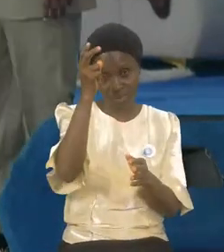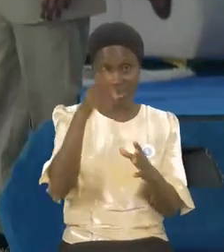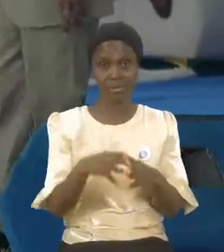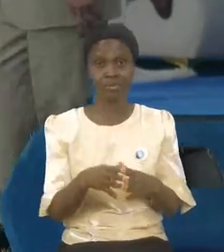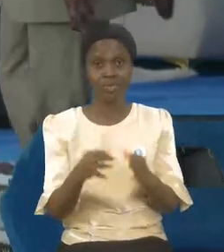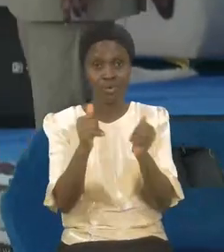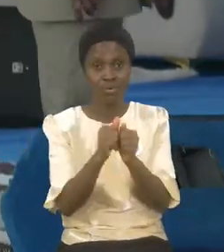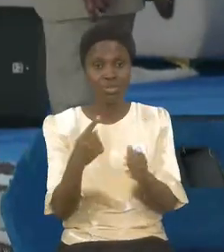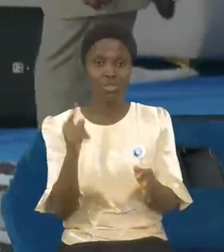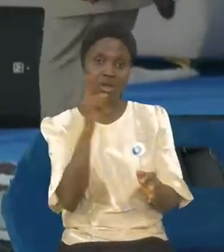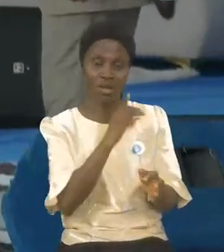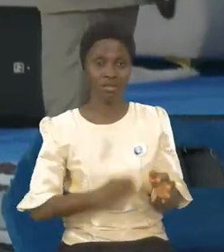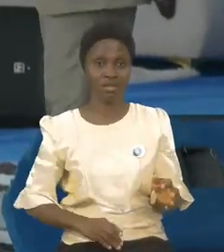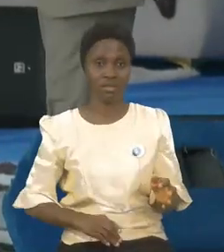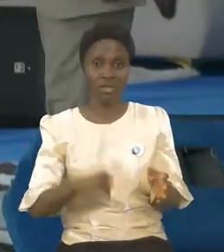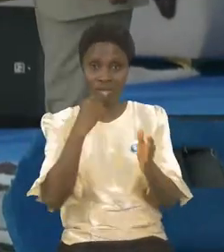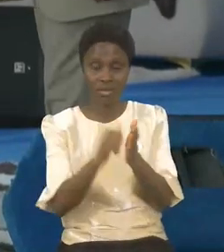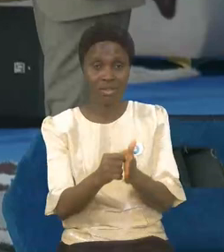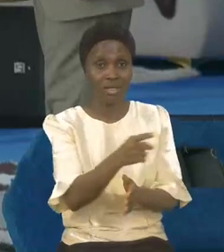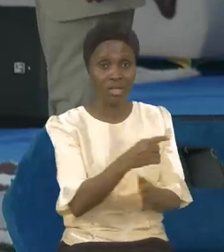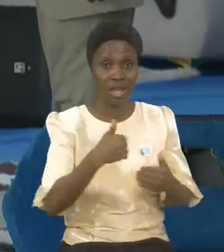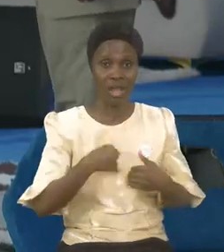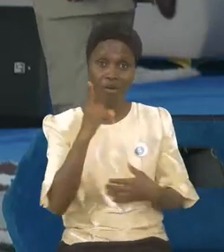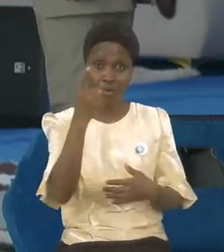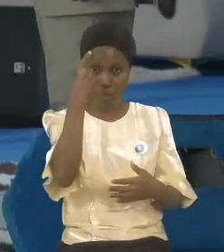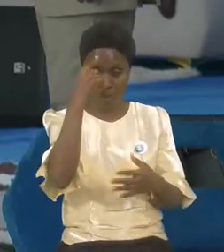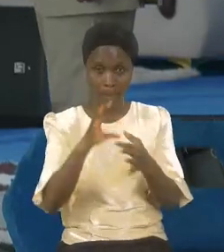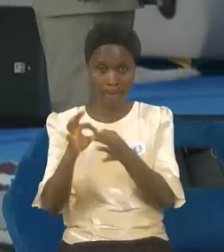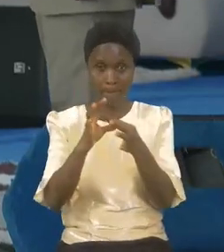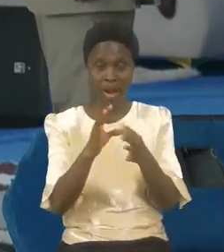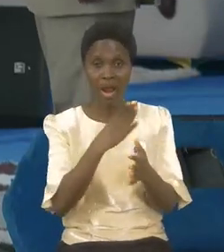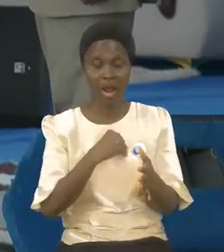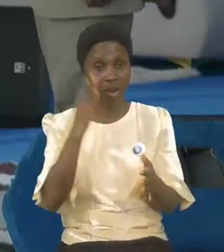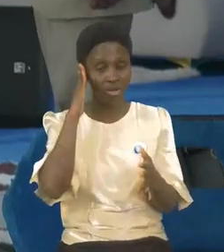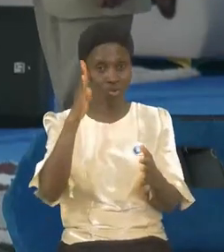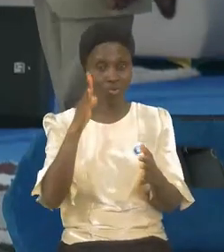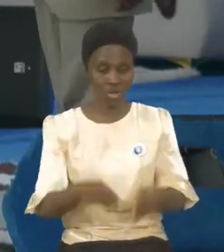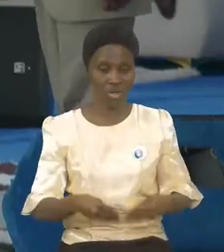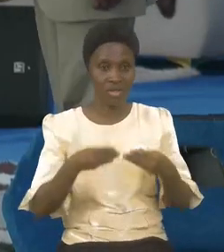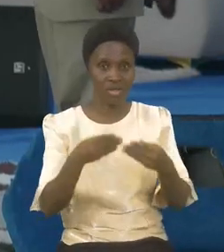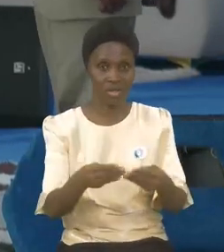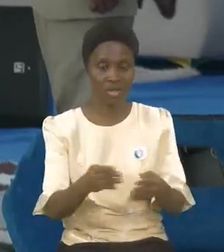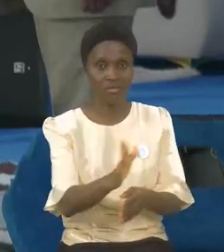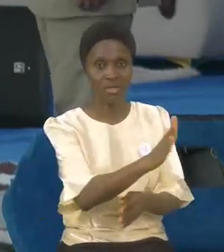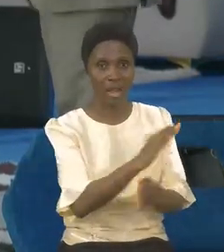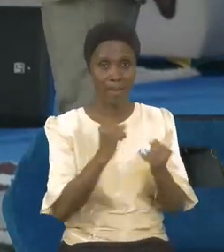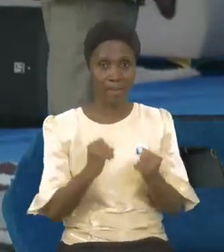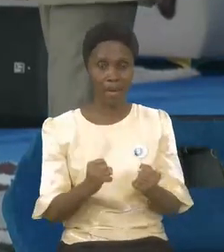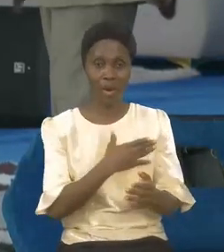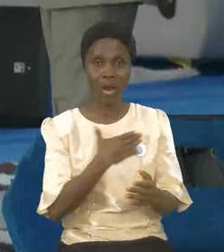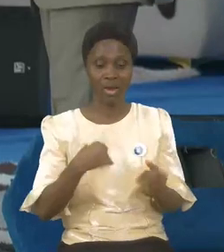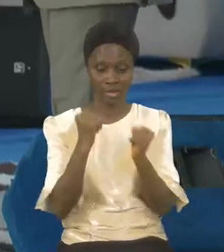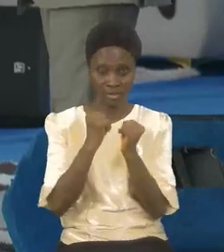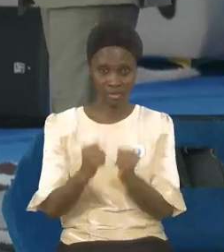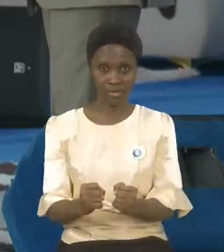avec la bête, avec Satan, avec l'antéchrist. Ils ont un même